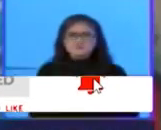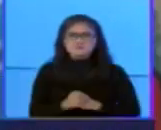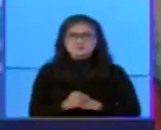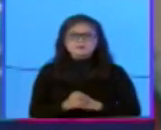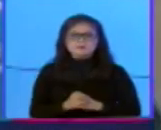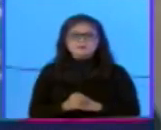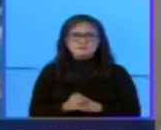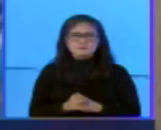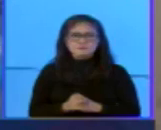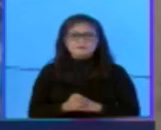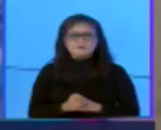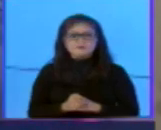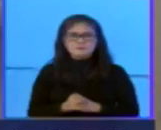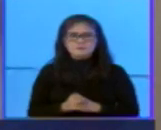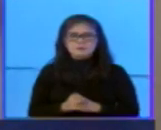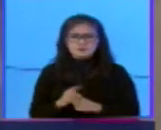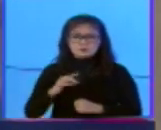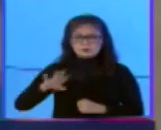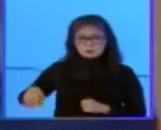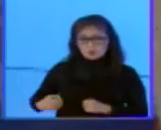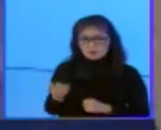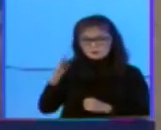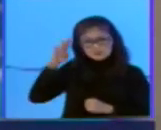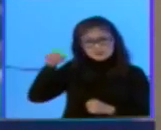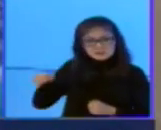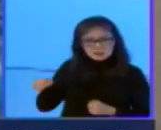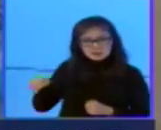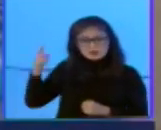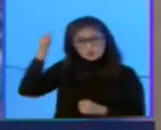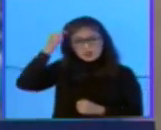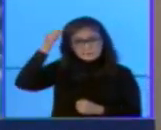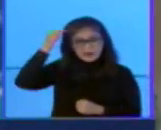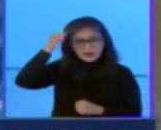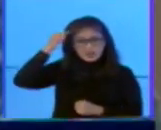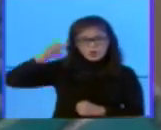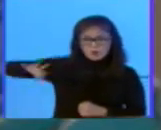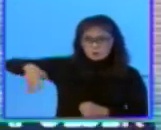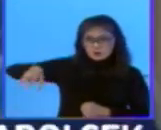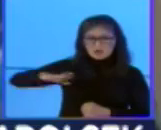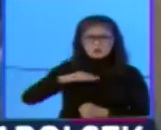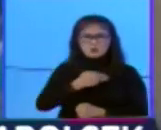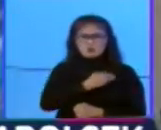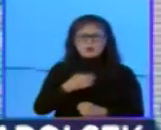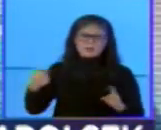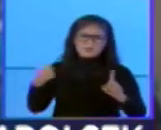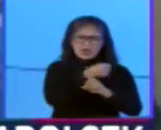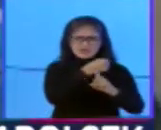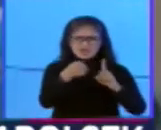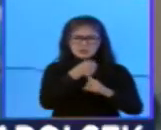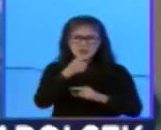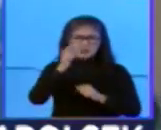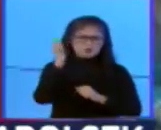bagaimana? Karena kan ini kan posisi di kepala. Keluarga korban penyerangan dan pembakaran Mapolsek Ciracas, Jakarta